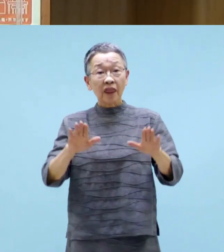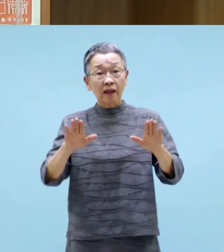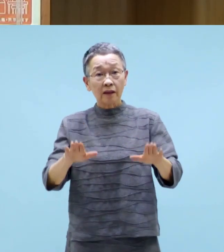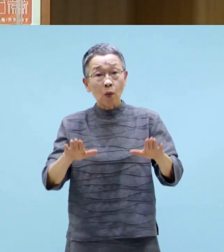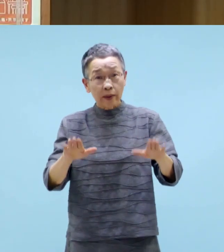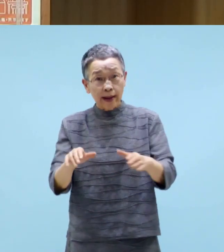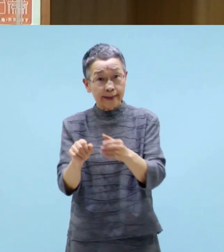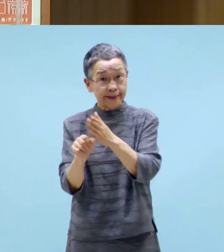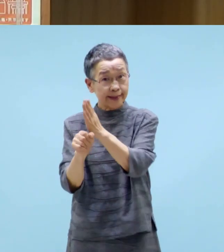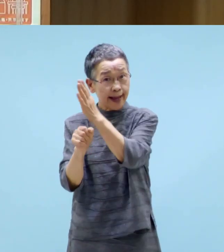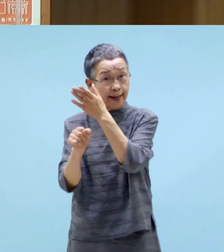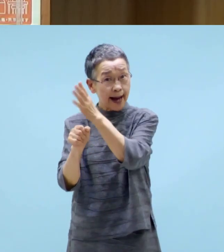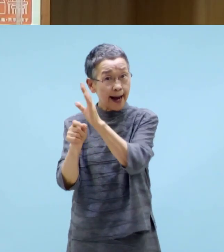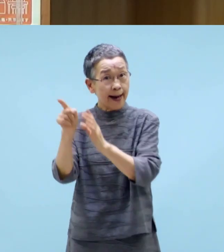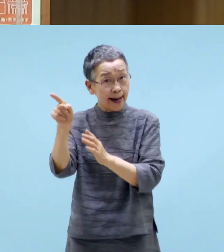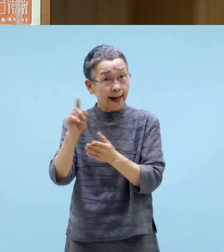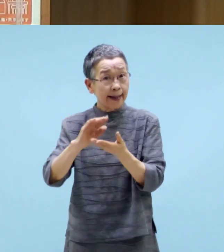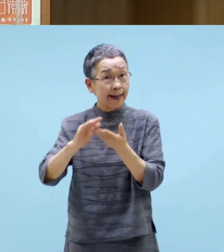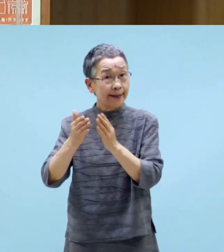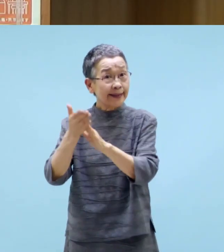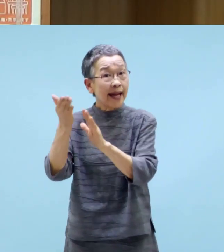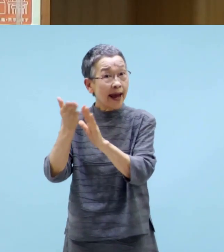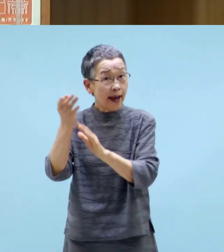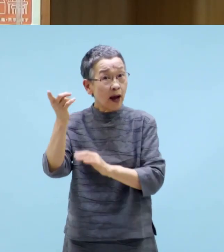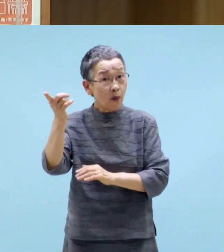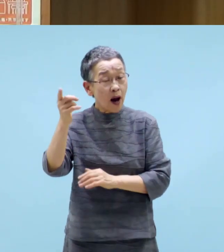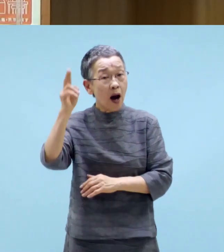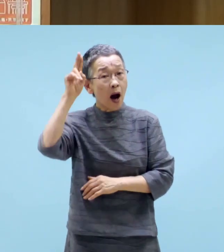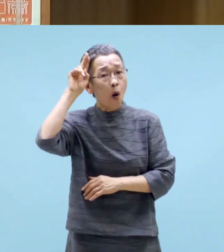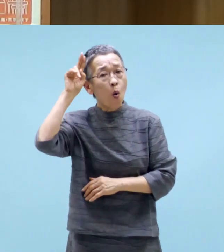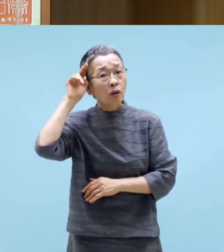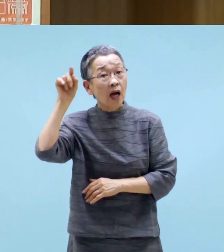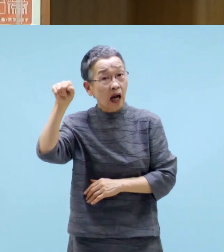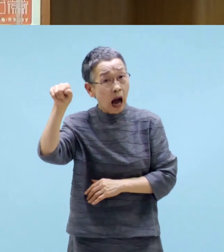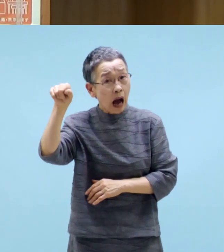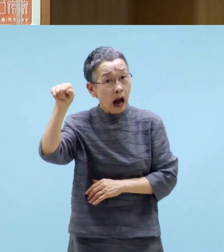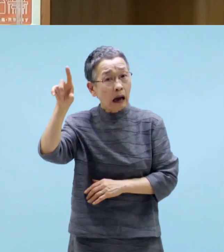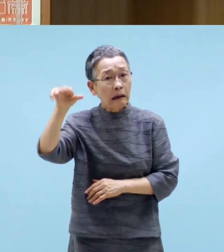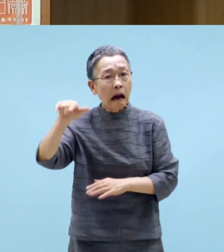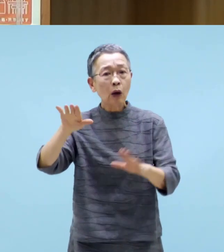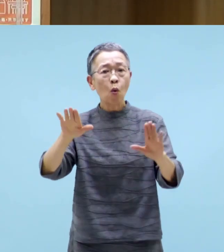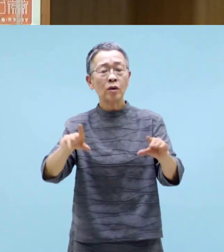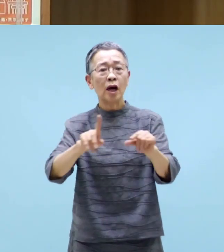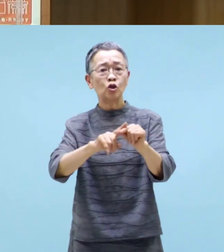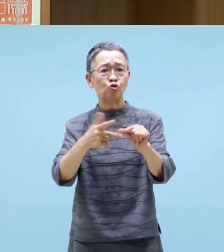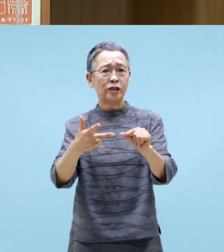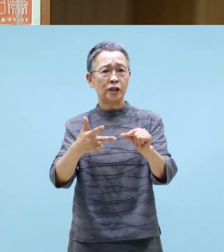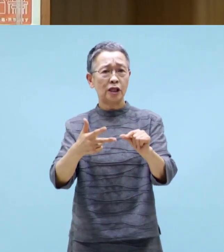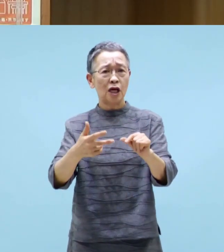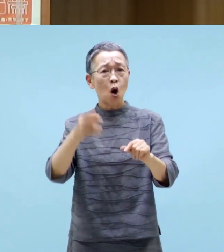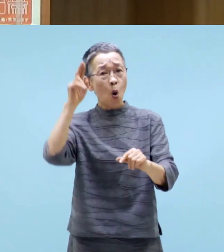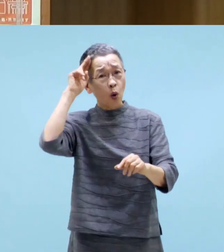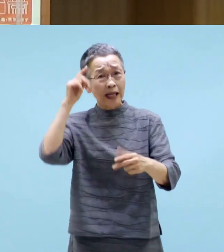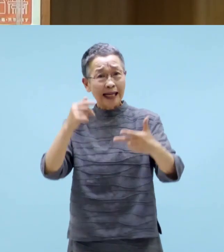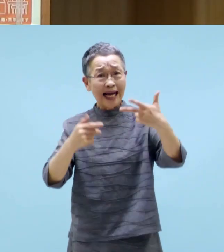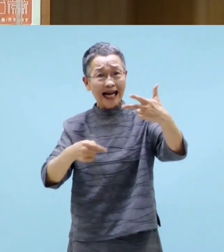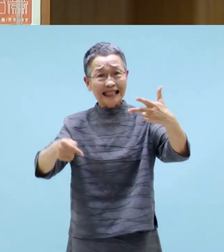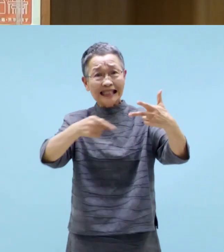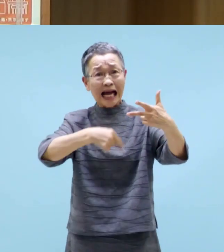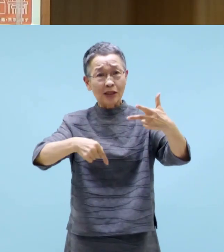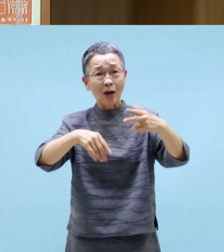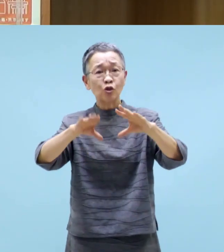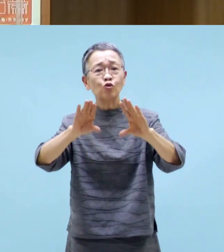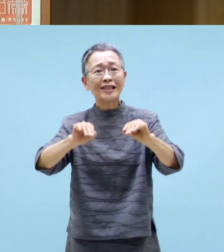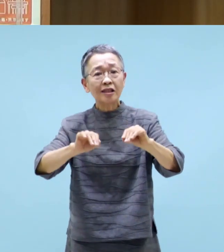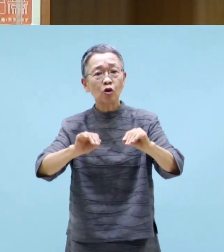ーにあたっては、まあ、大阪が今回、まあ、中止、まあ、大阪市内ですね、中止ということで判断し